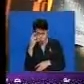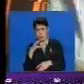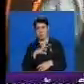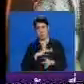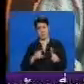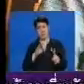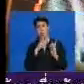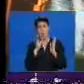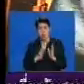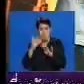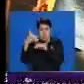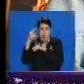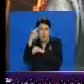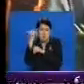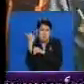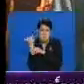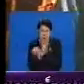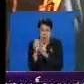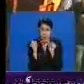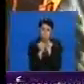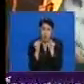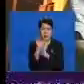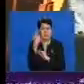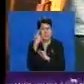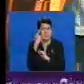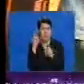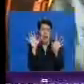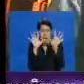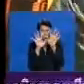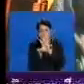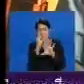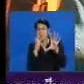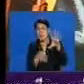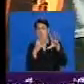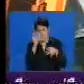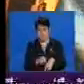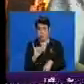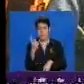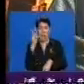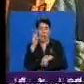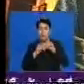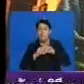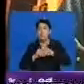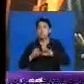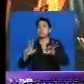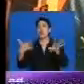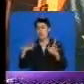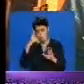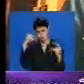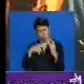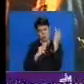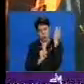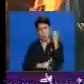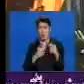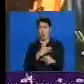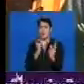ที่มันคนภายนอกที่เขากลัวมันเป็นภาพรวมนะครับคืออย่างเวลาข่าวออกไปนี่จังหวัดนราธิวาสใ